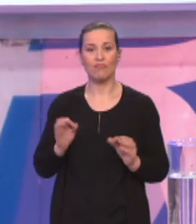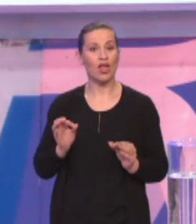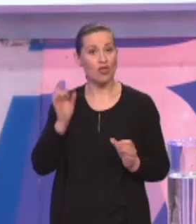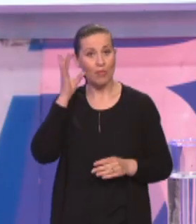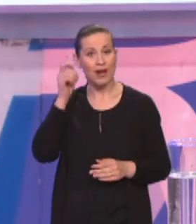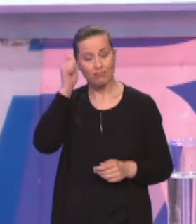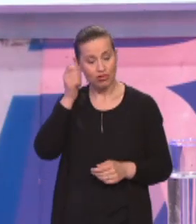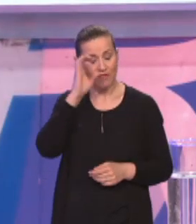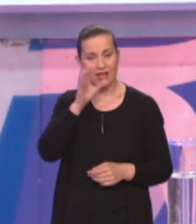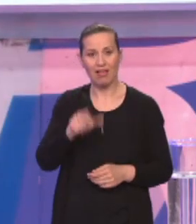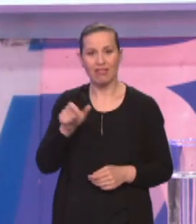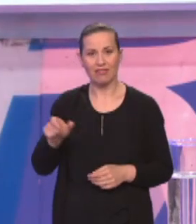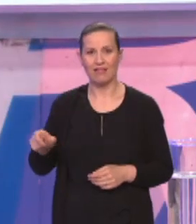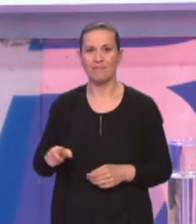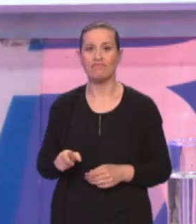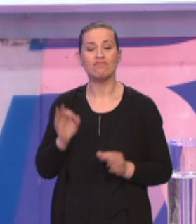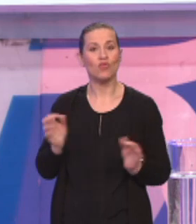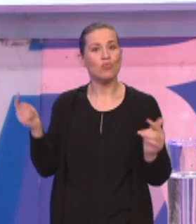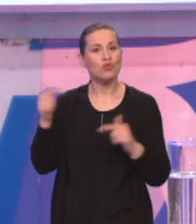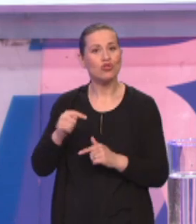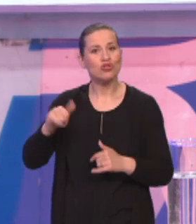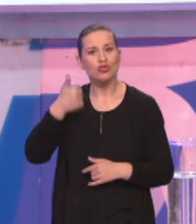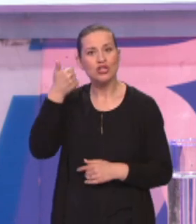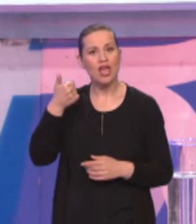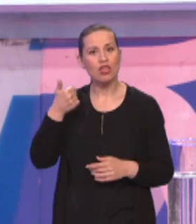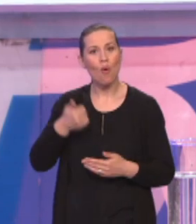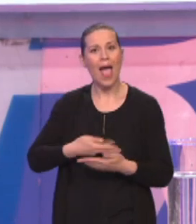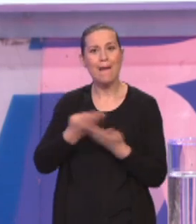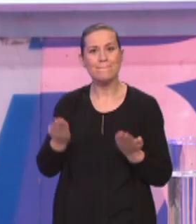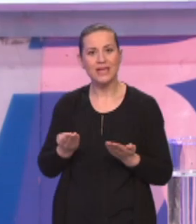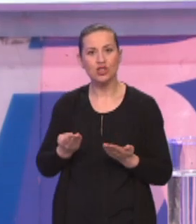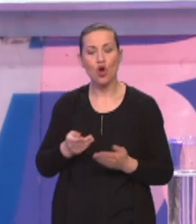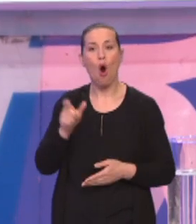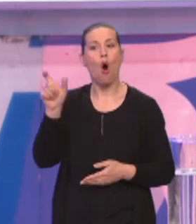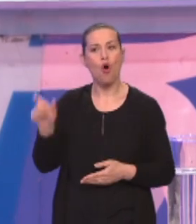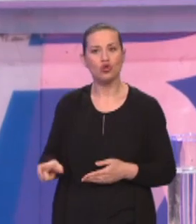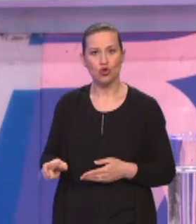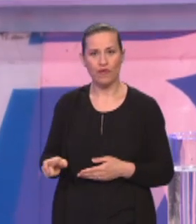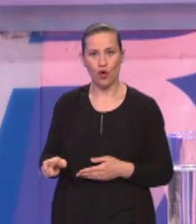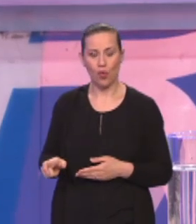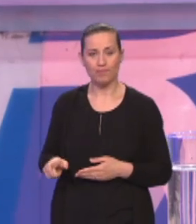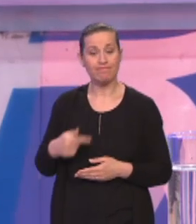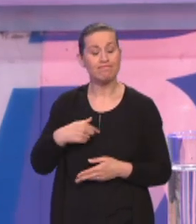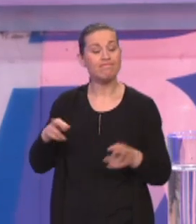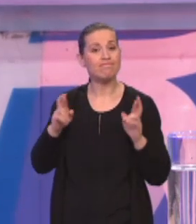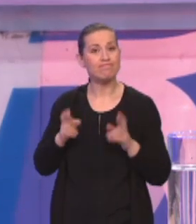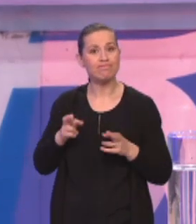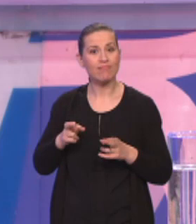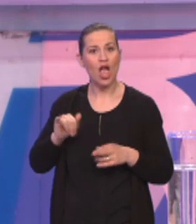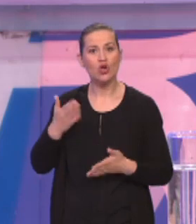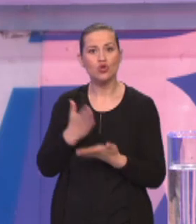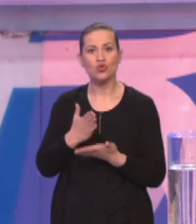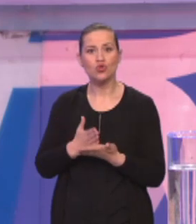Dobar vam dan, poštovani gledatelji. Dobrodošli u još jednu emisiju o čovjeku. Nadam se da ste još uvijek